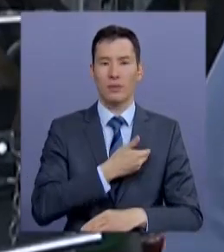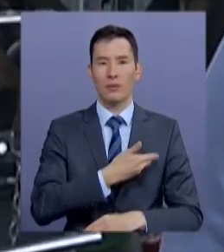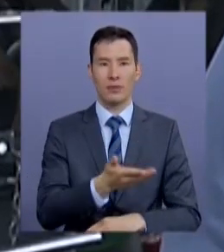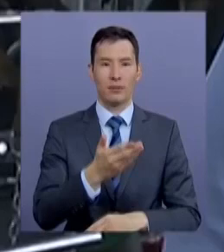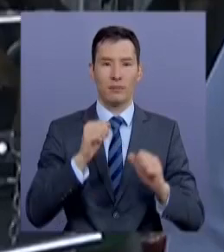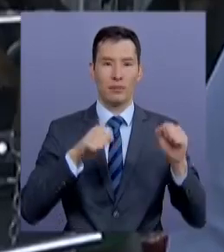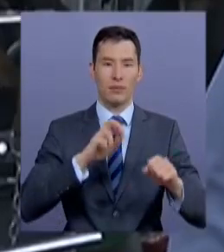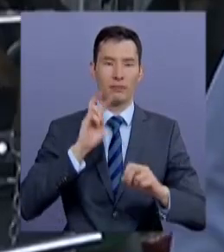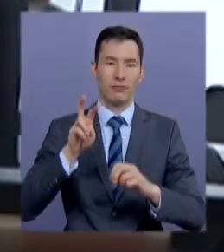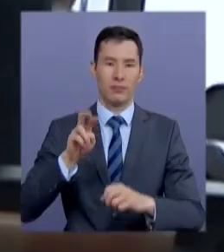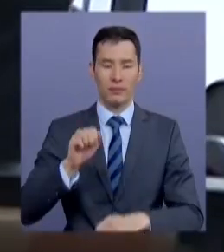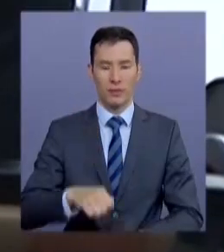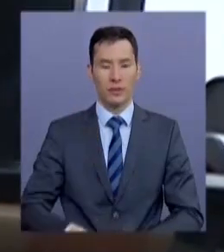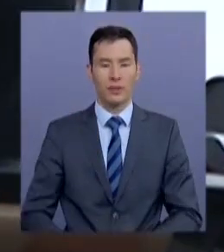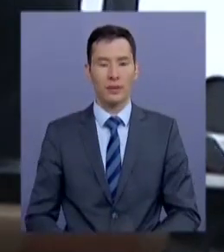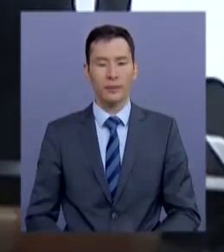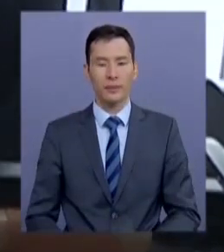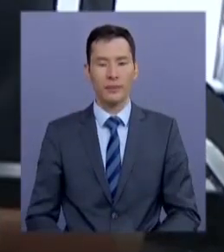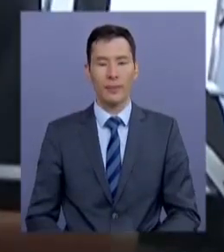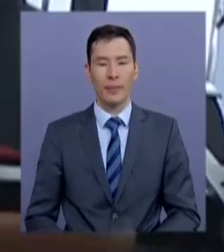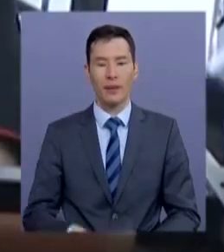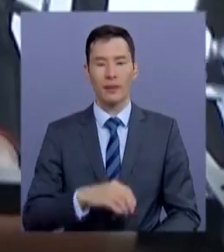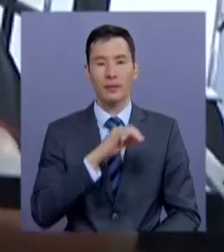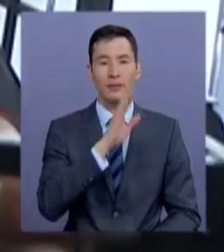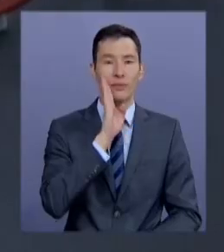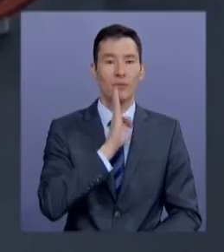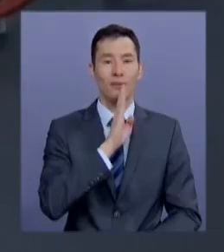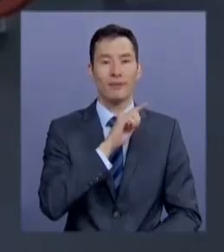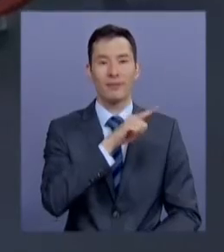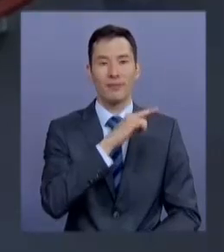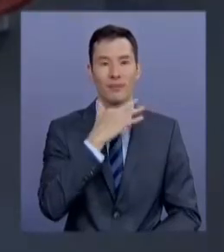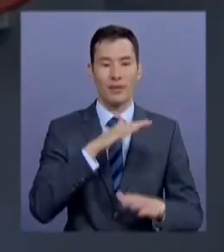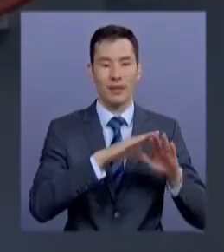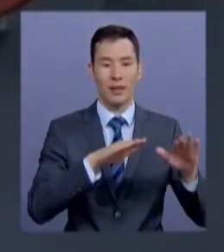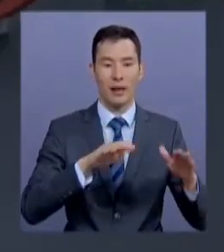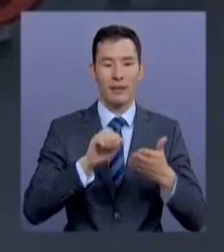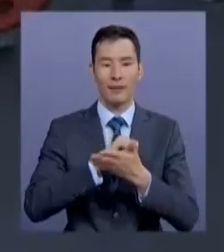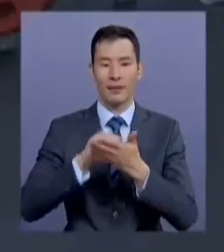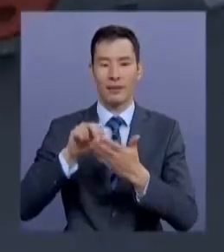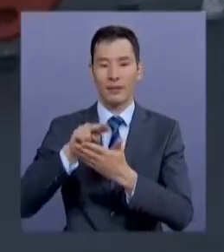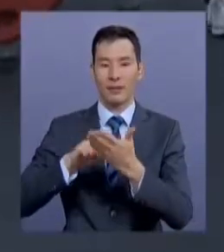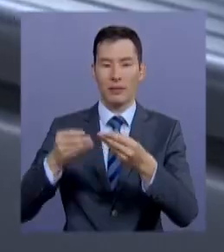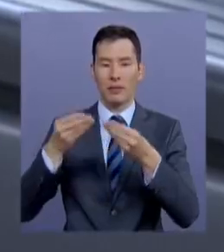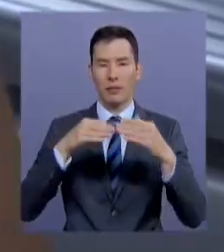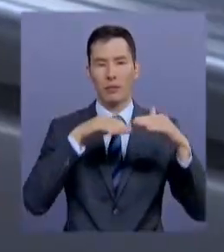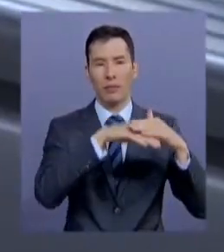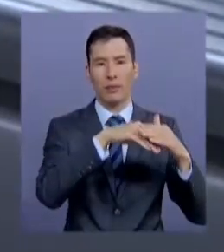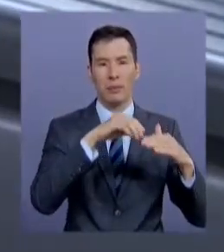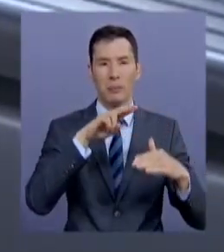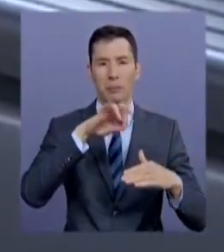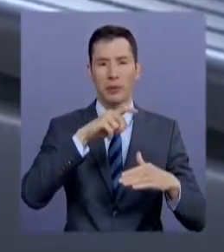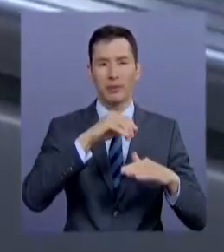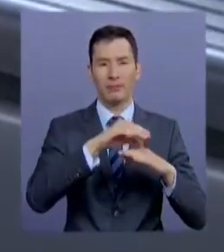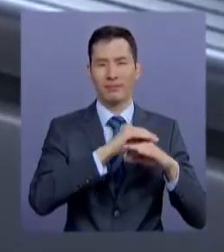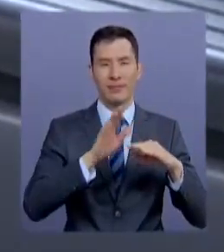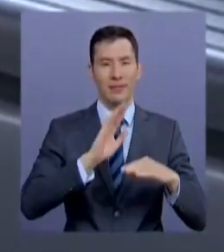кезде келіп жаттыға береді. Ал көп балалы аналар фитнеске берілген сертификат үйде шаң басып қалмайды дейді. Міндетті түрде